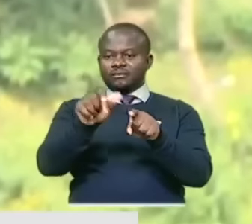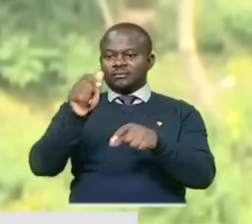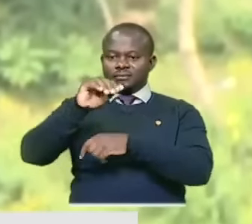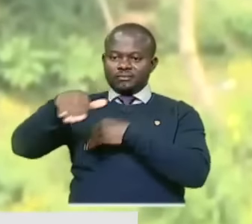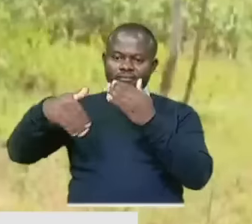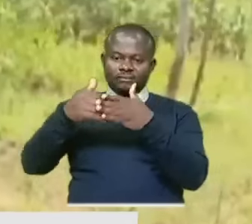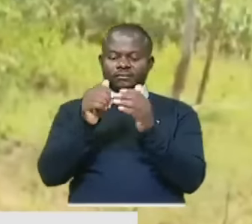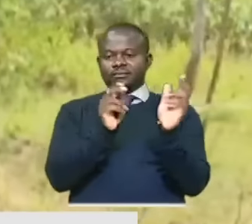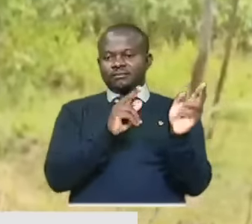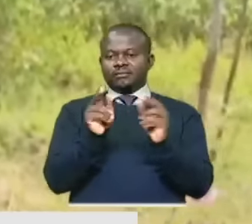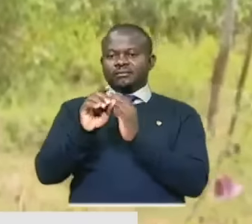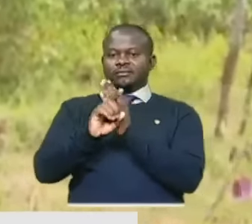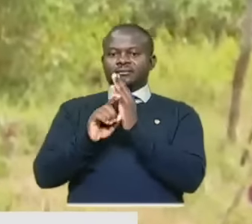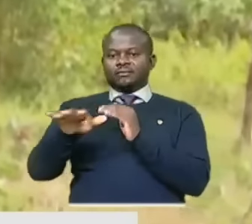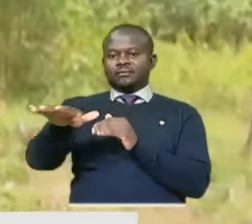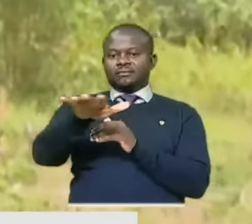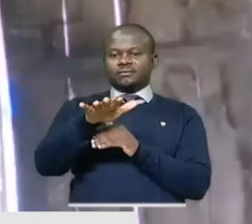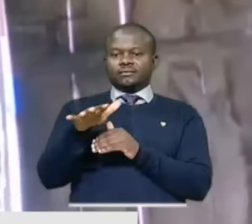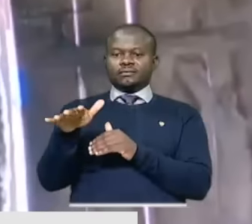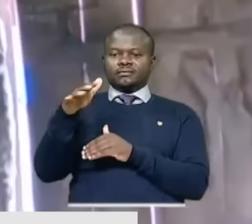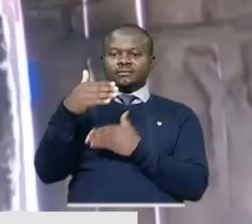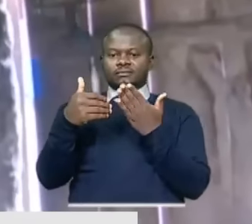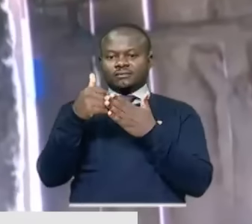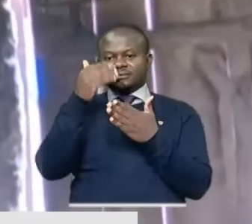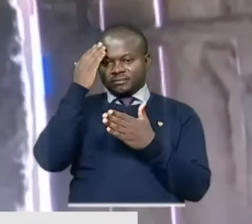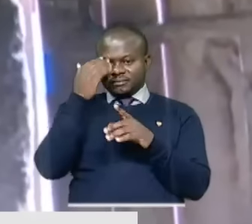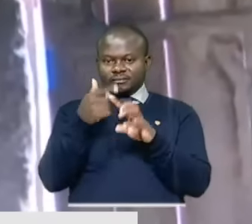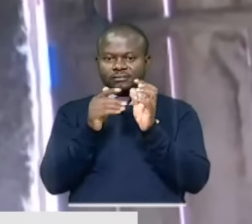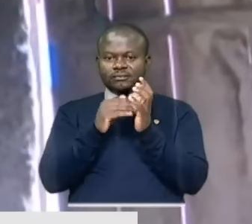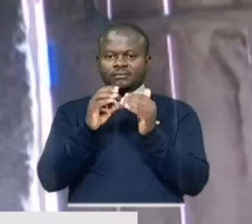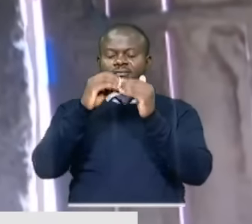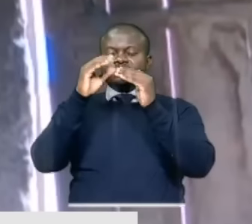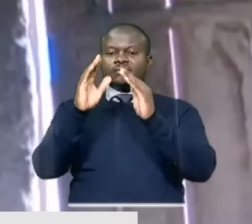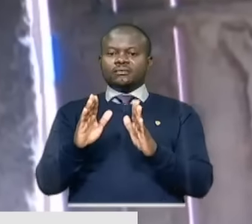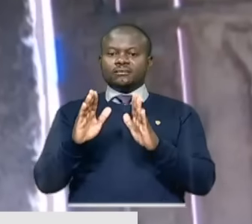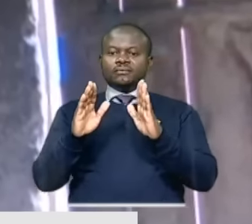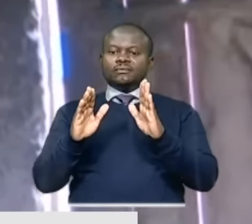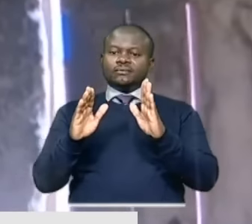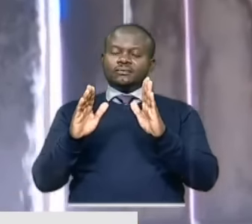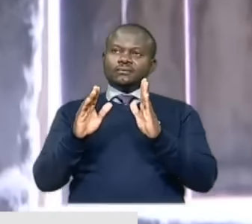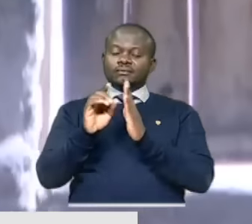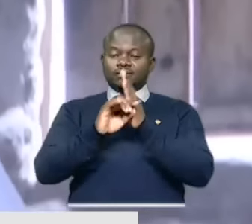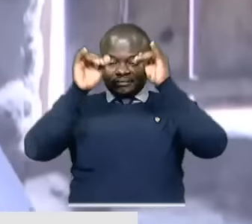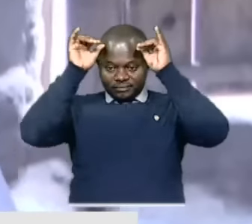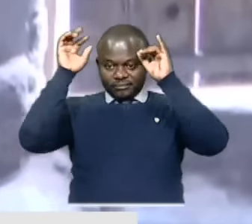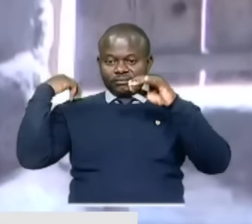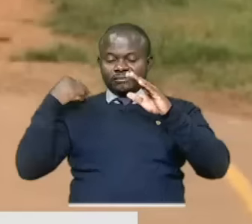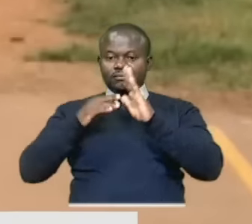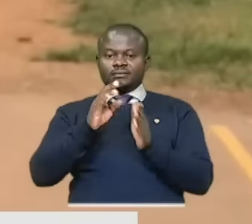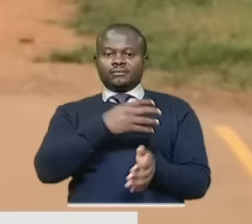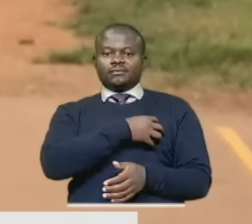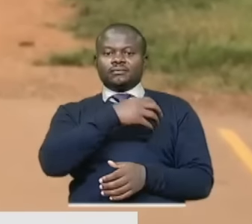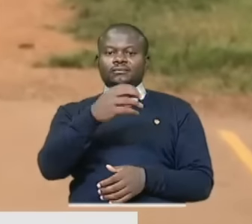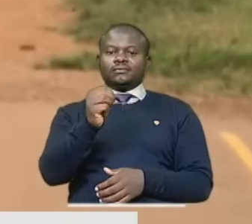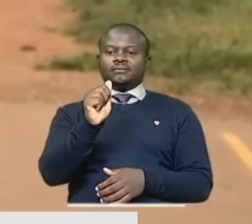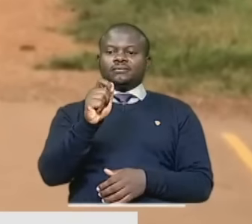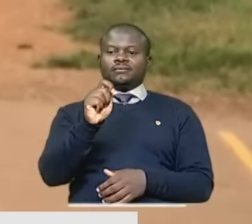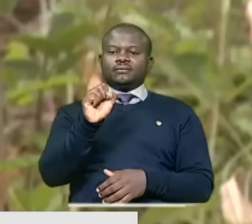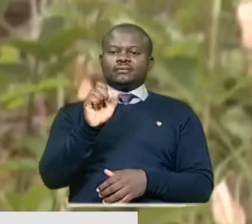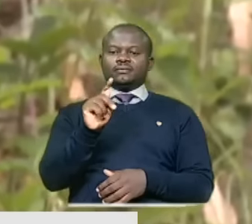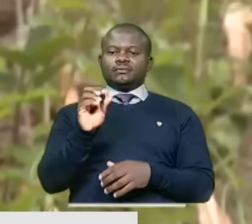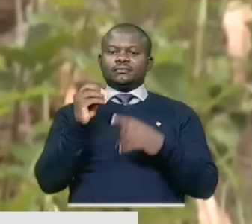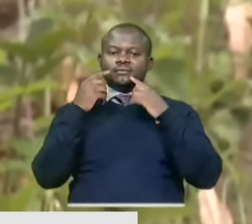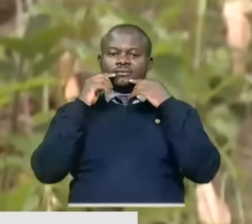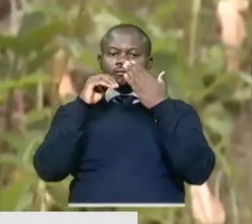bw'amatungo asanzwe muri aka karere gusa umuyobozi w'akarere ka Nyagatare wungirije ushinzwe iterambere ry'ubukungu Matsiko Gonzague avuga ko